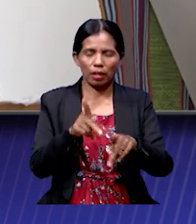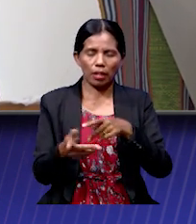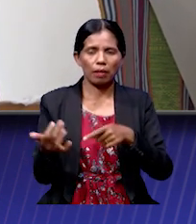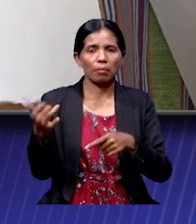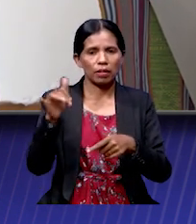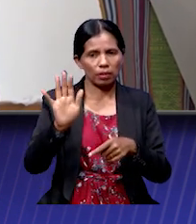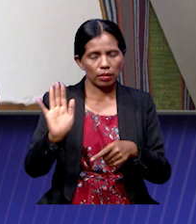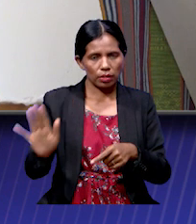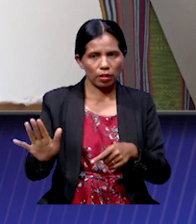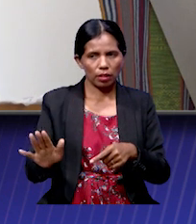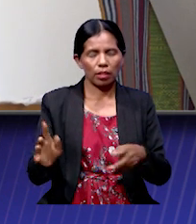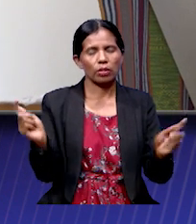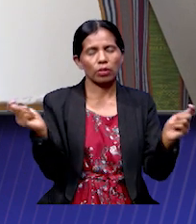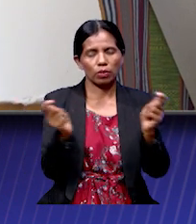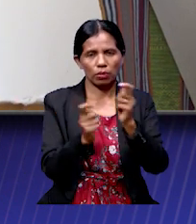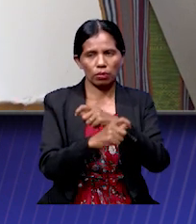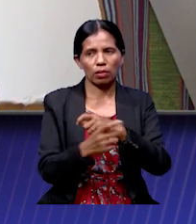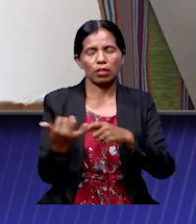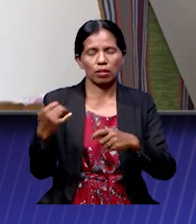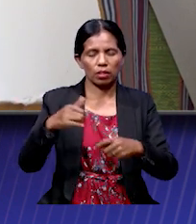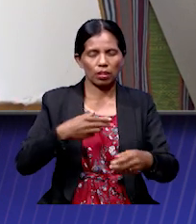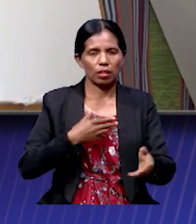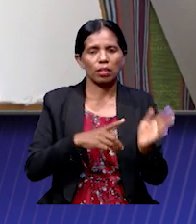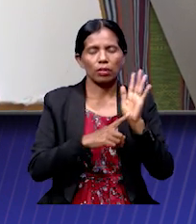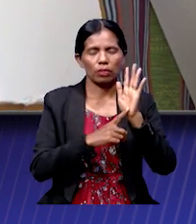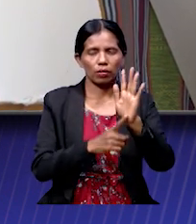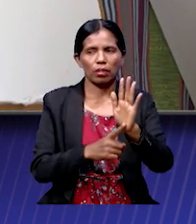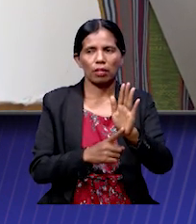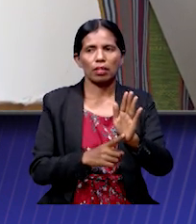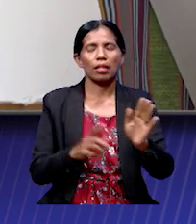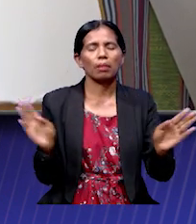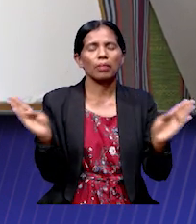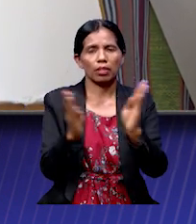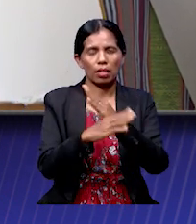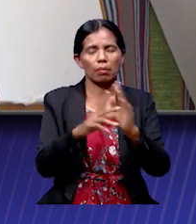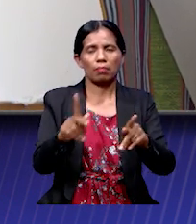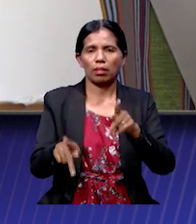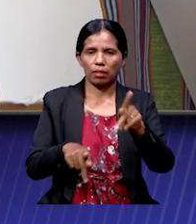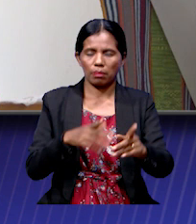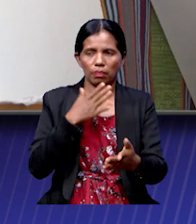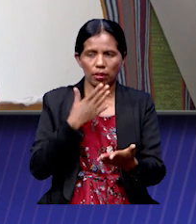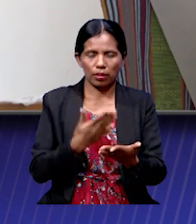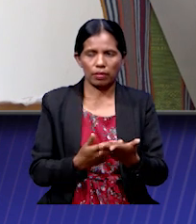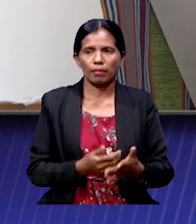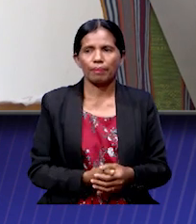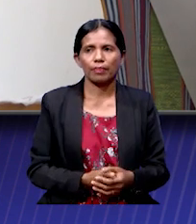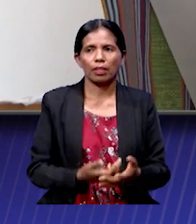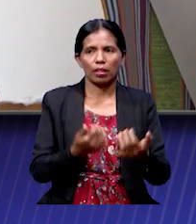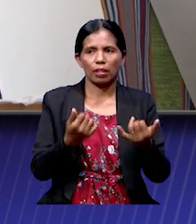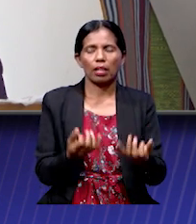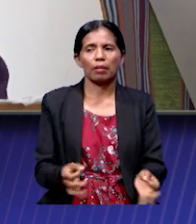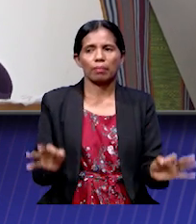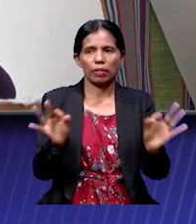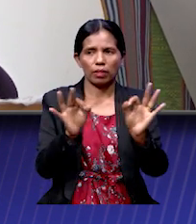hirakne, transforma sirani dia, basai ema dia. E dané